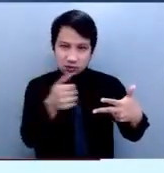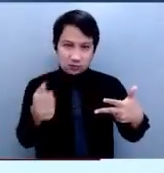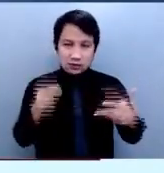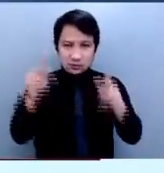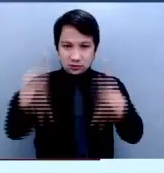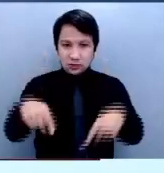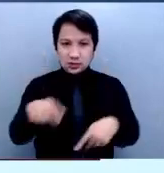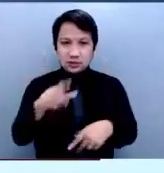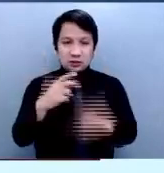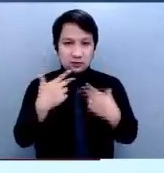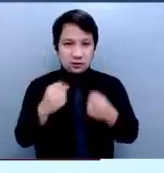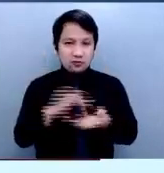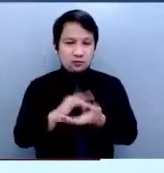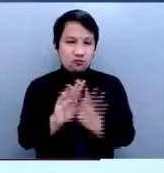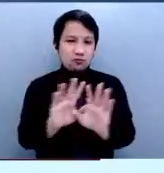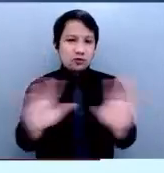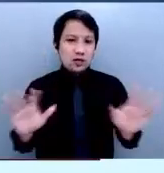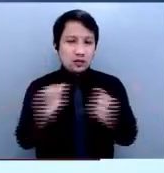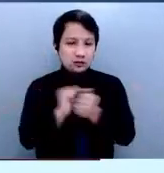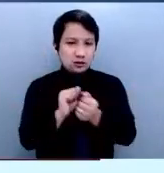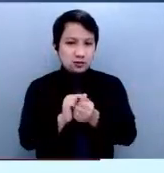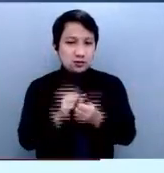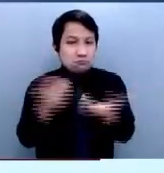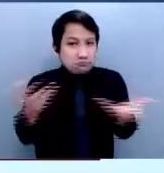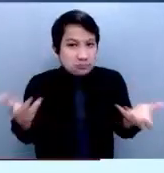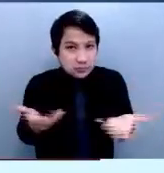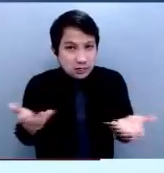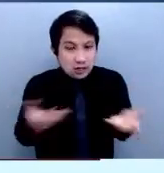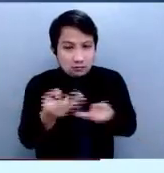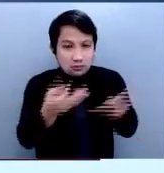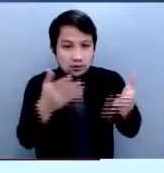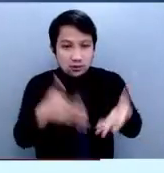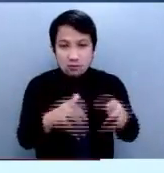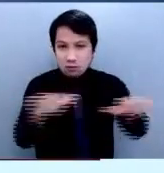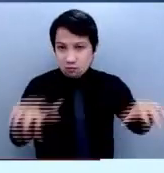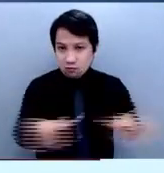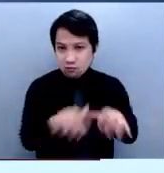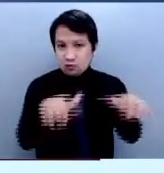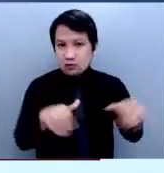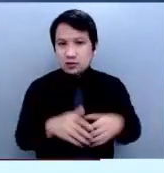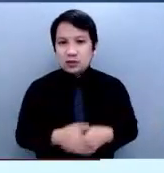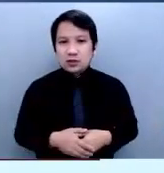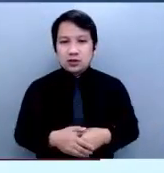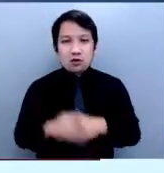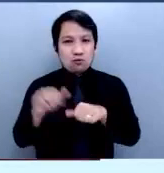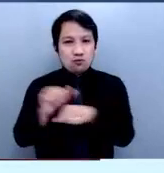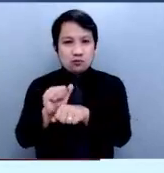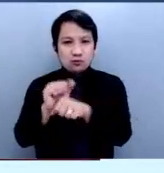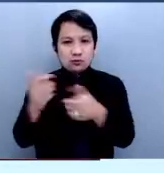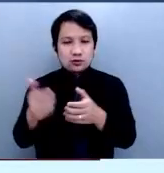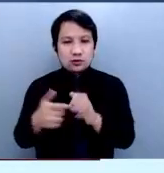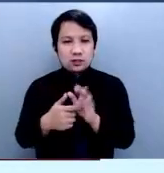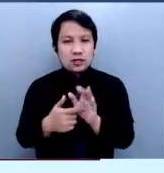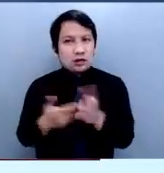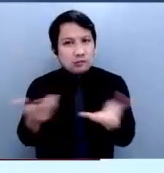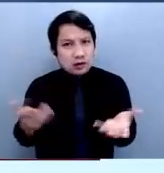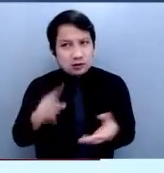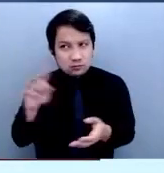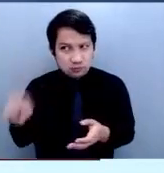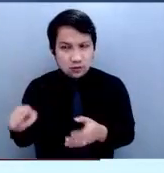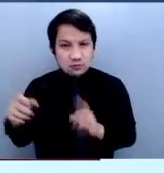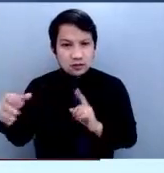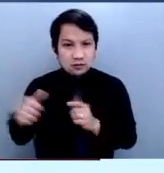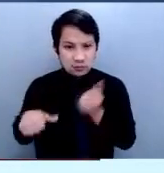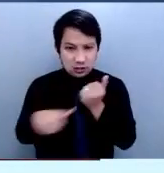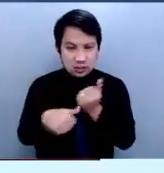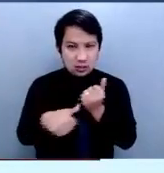health worker. Kasama dyan kung saang pasilidad siya nagtatrabaho, work setting o kung saan ka naka-assign na